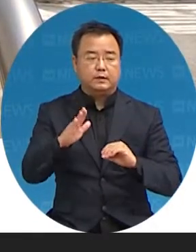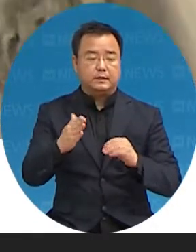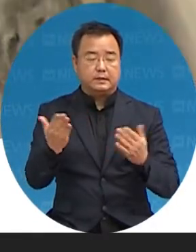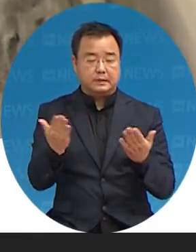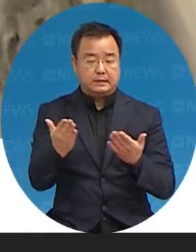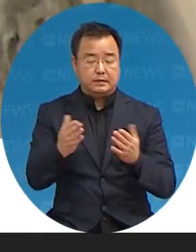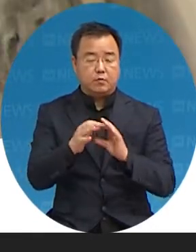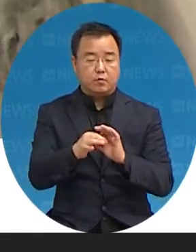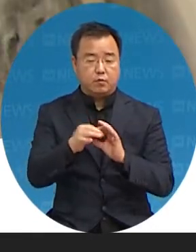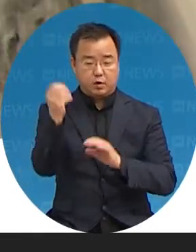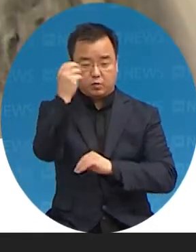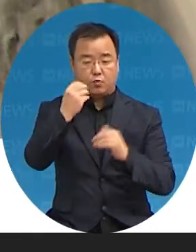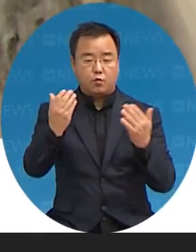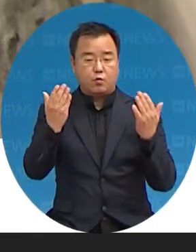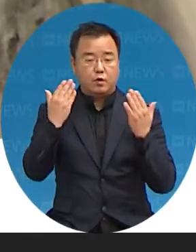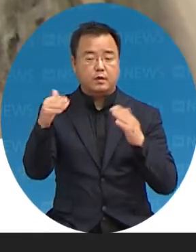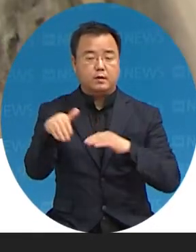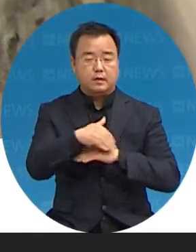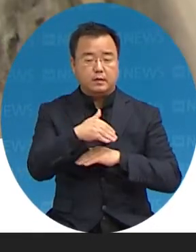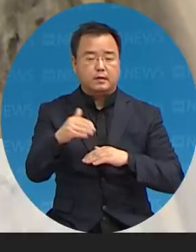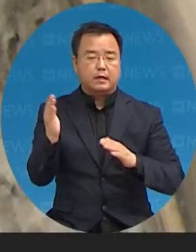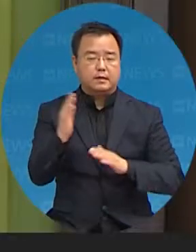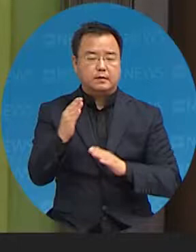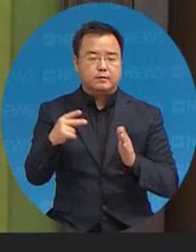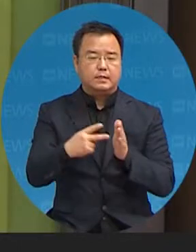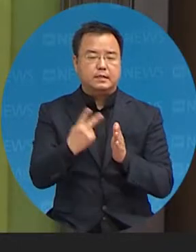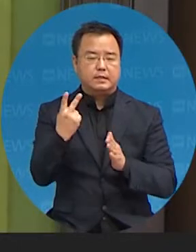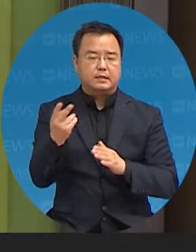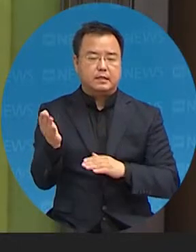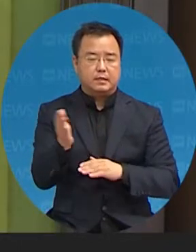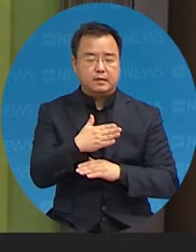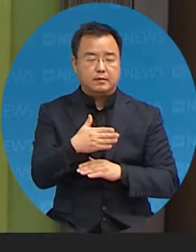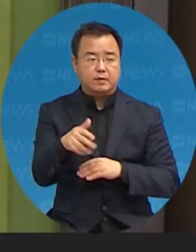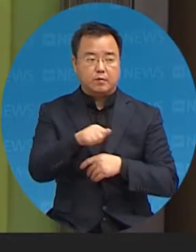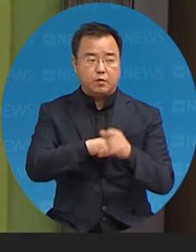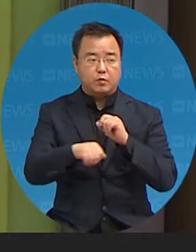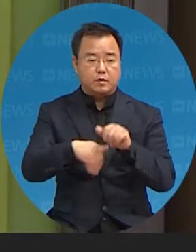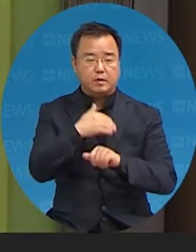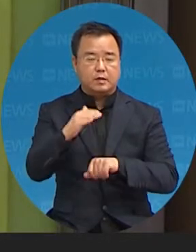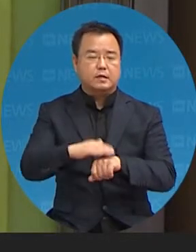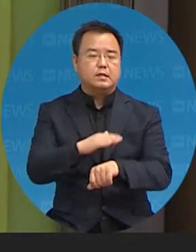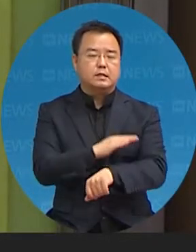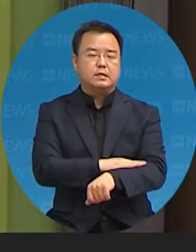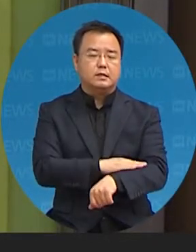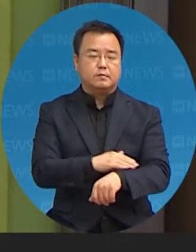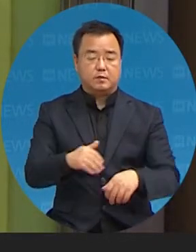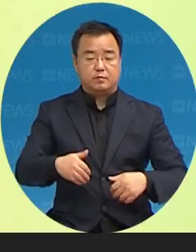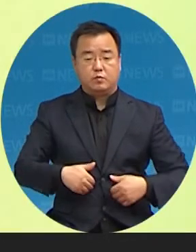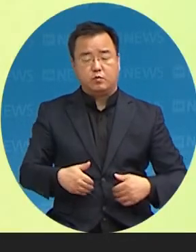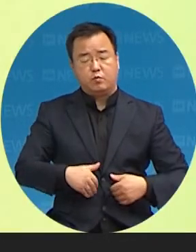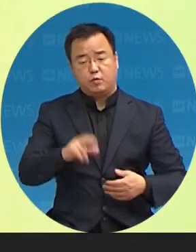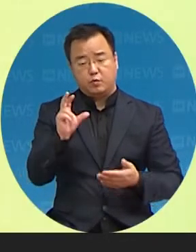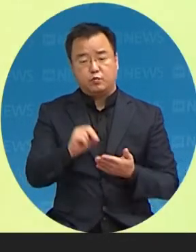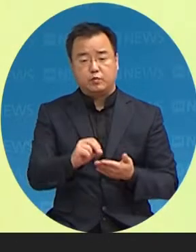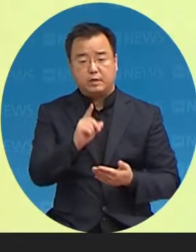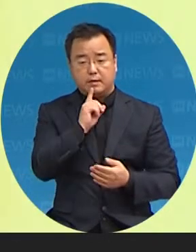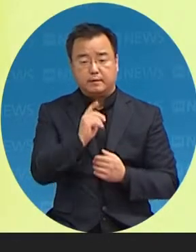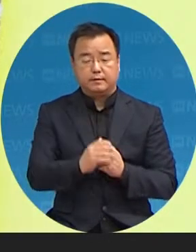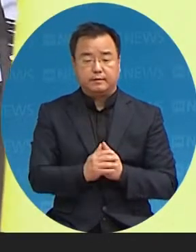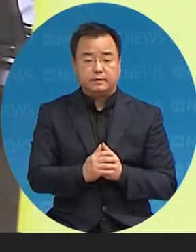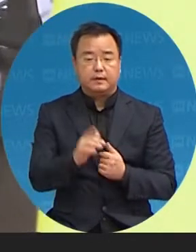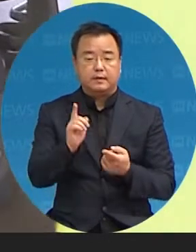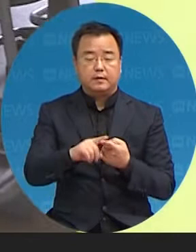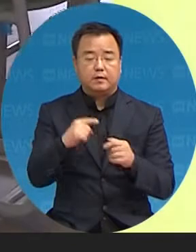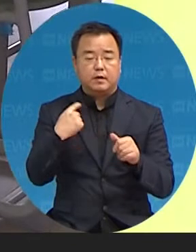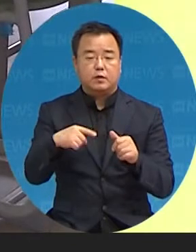고등학교에 다니는 학생들은 2학기부터 본격적인 현장 실습을 나가야 해서 어 좀 문제가 되고 있습니다 예 이에 대해